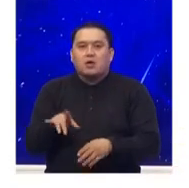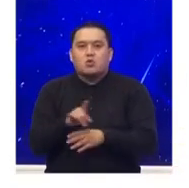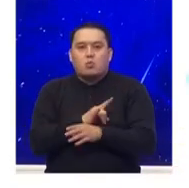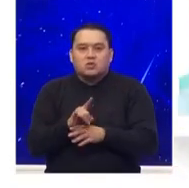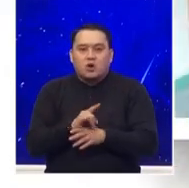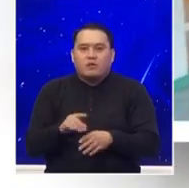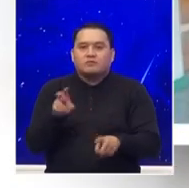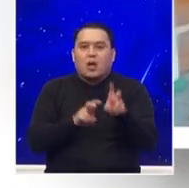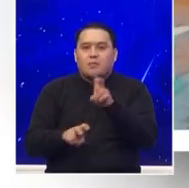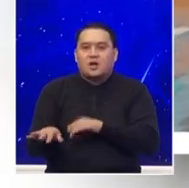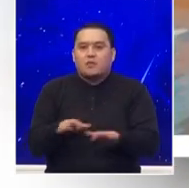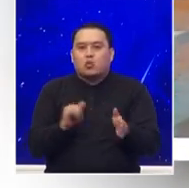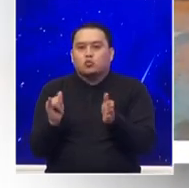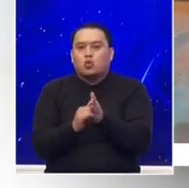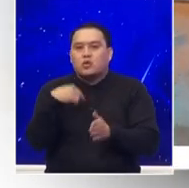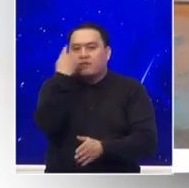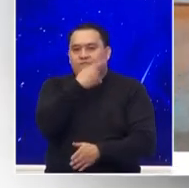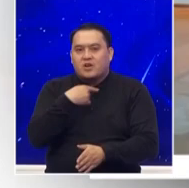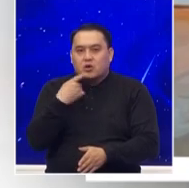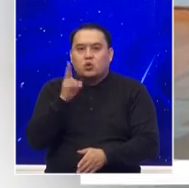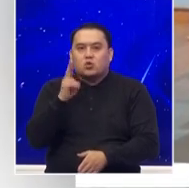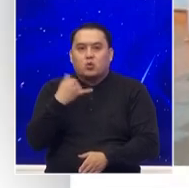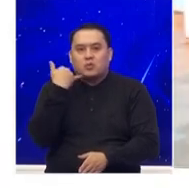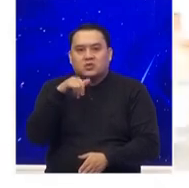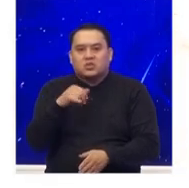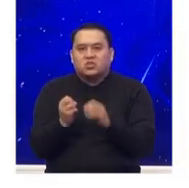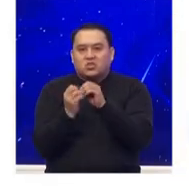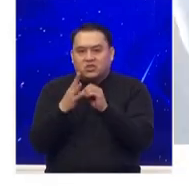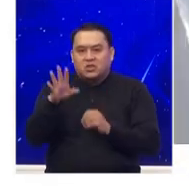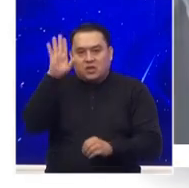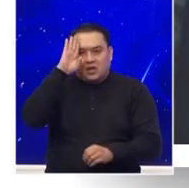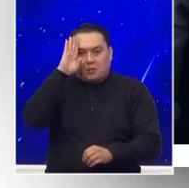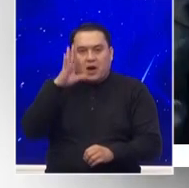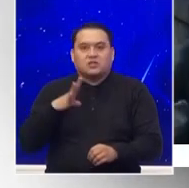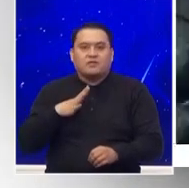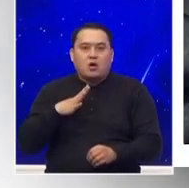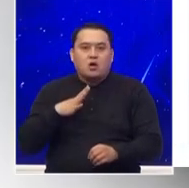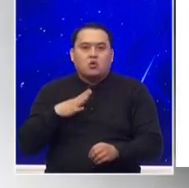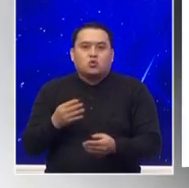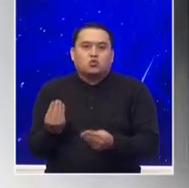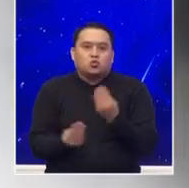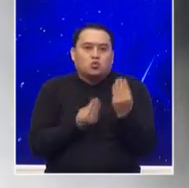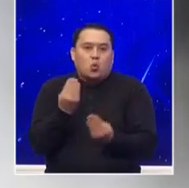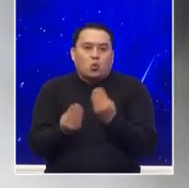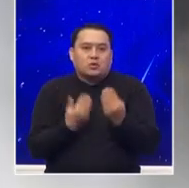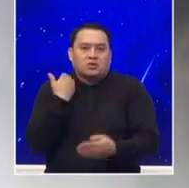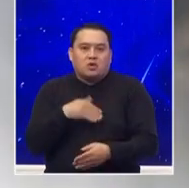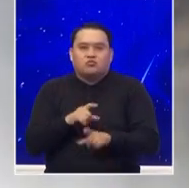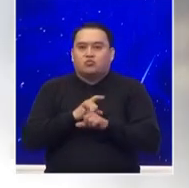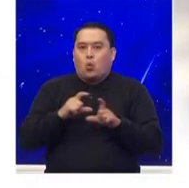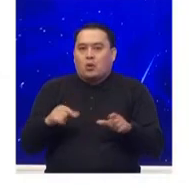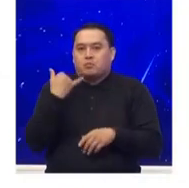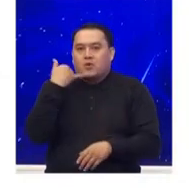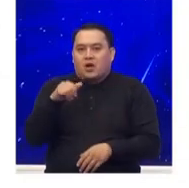ходе оперативно-следственных мероприятий установлено, что звонившим оказался 14-летний подросток. Горе-шутник не хотел идти в школу